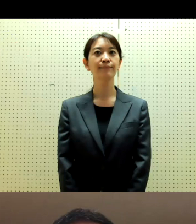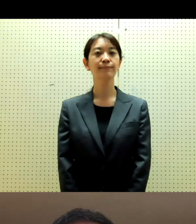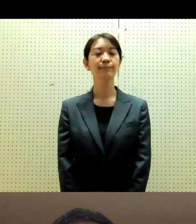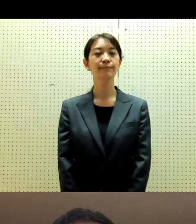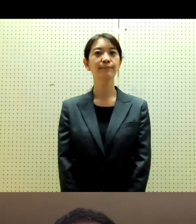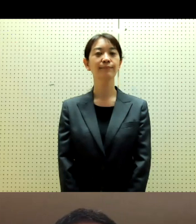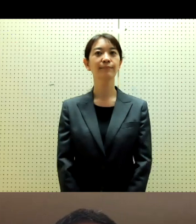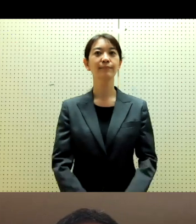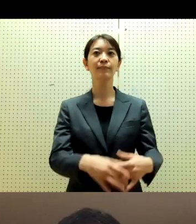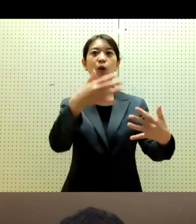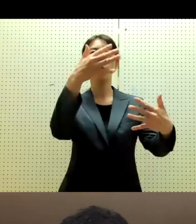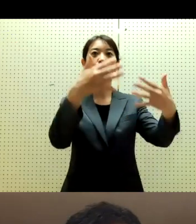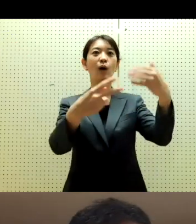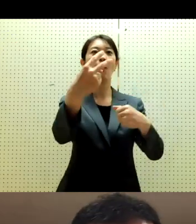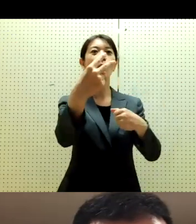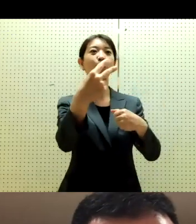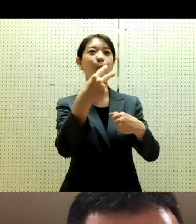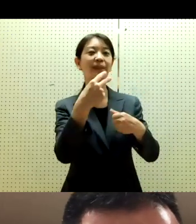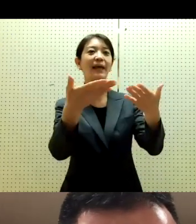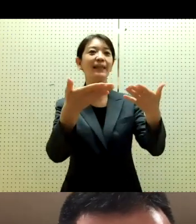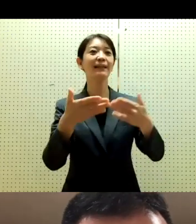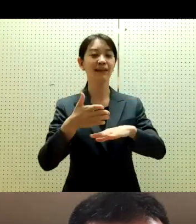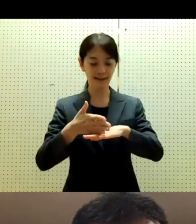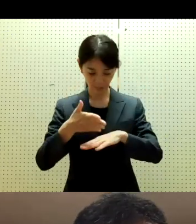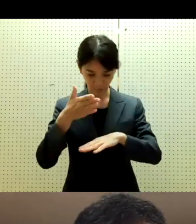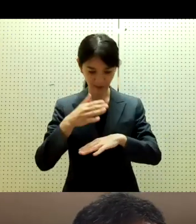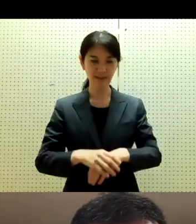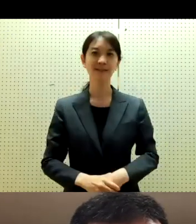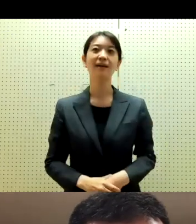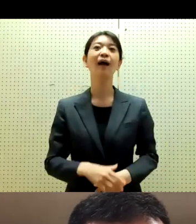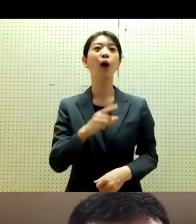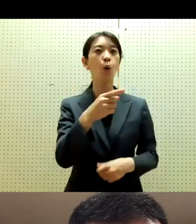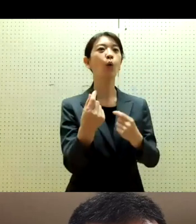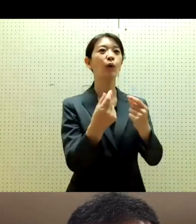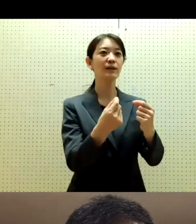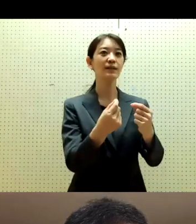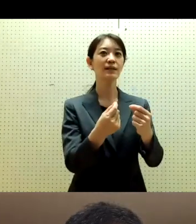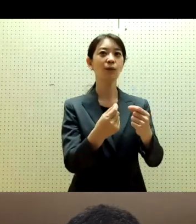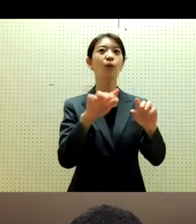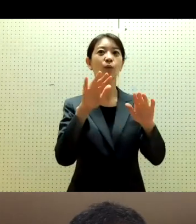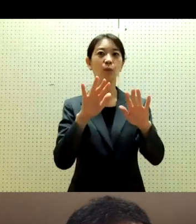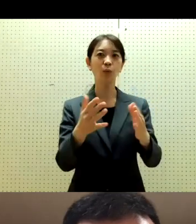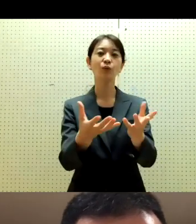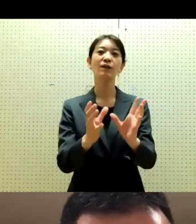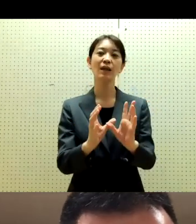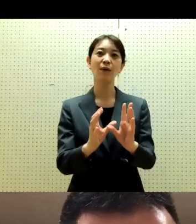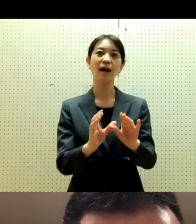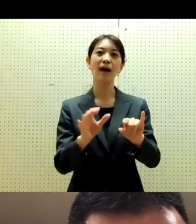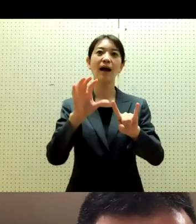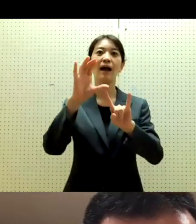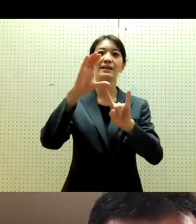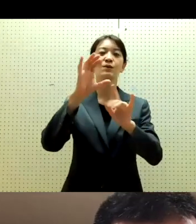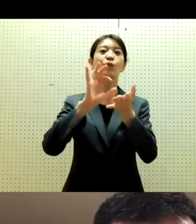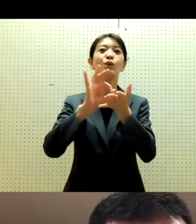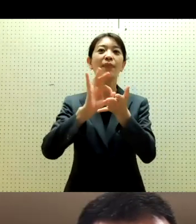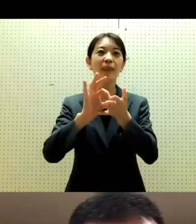動画をご視聴いただきありがとうございました。動画のように本学級では ICT を活用し、さまざまな教育活